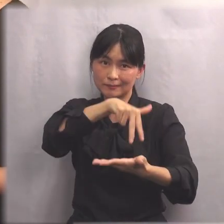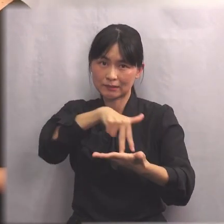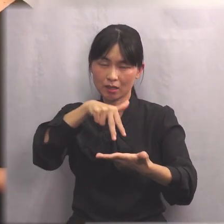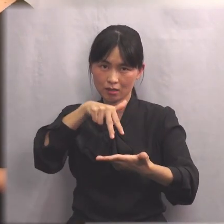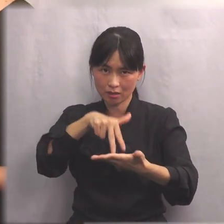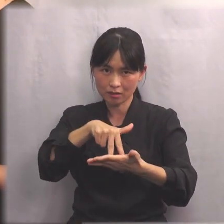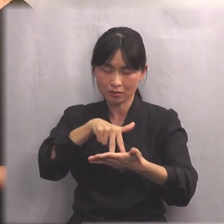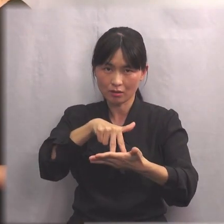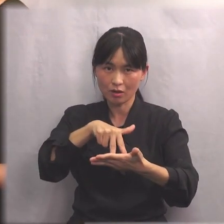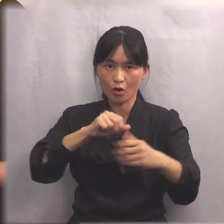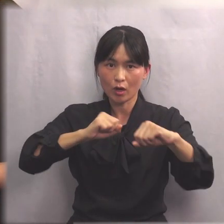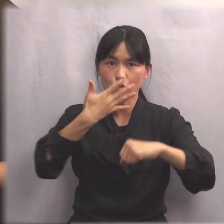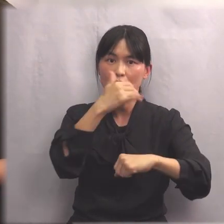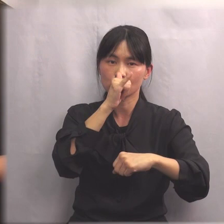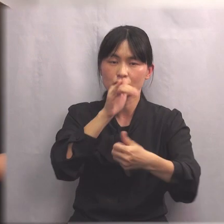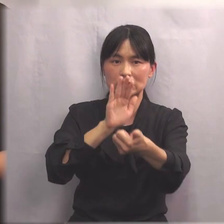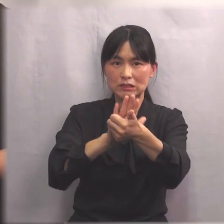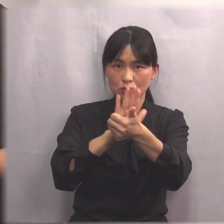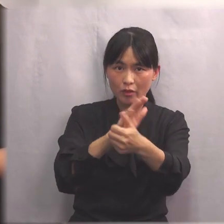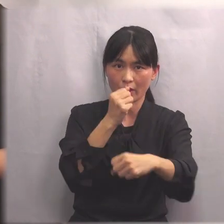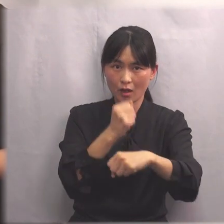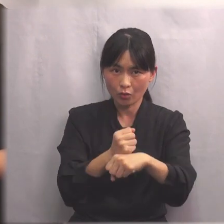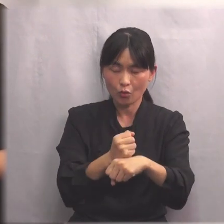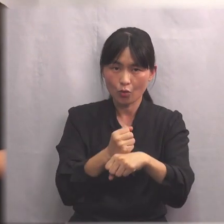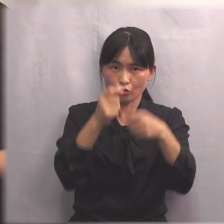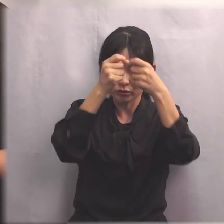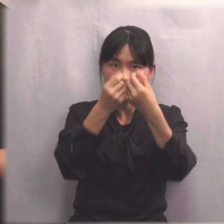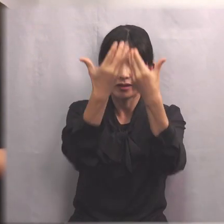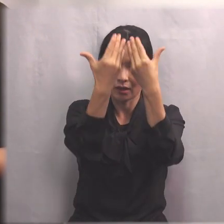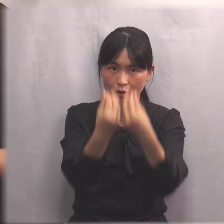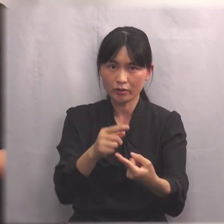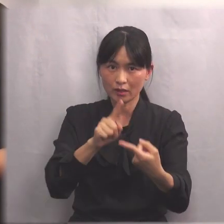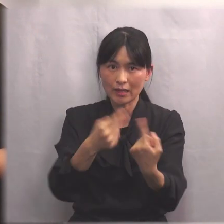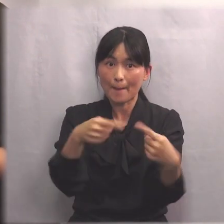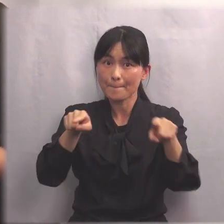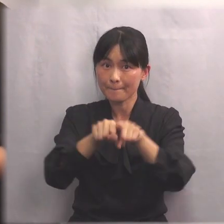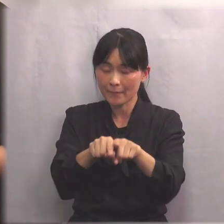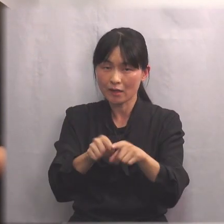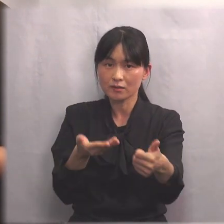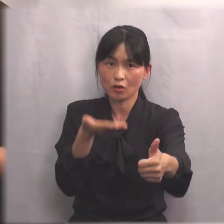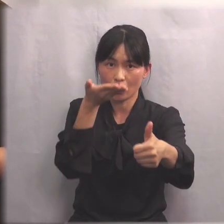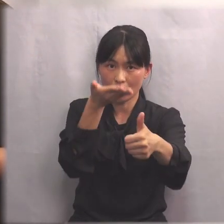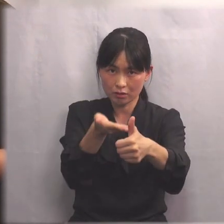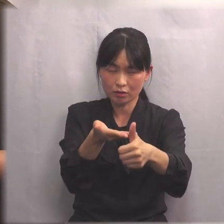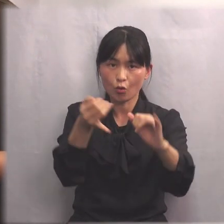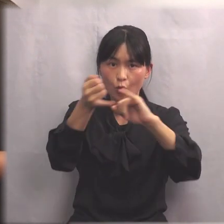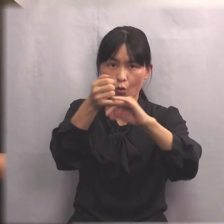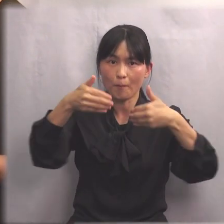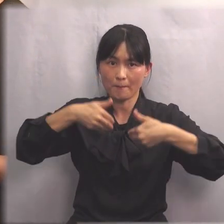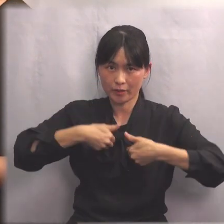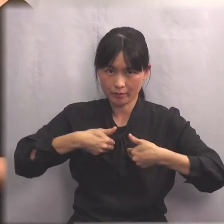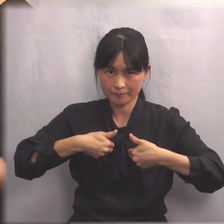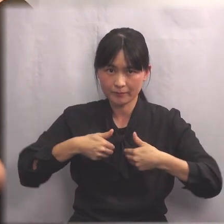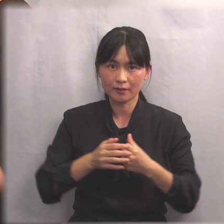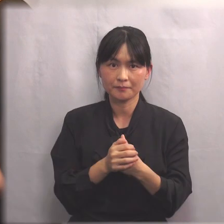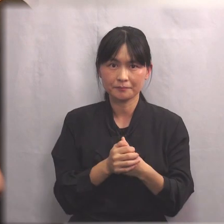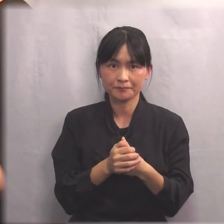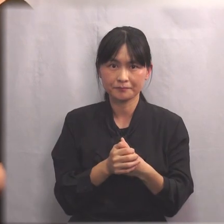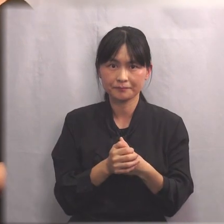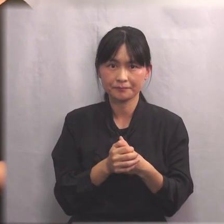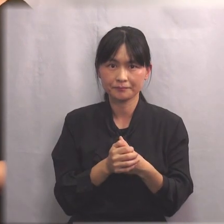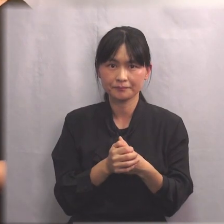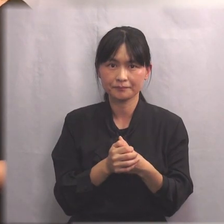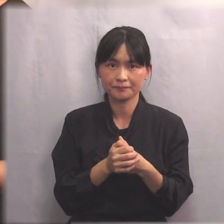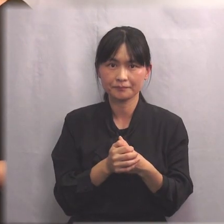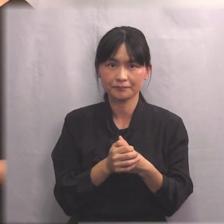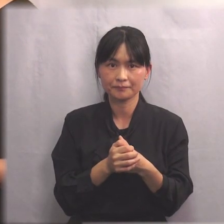지침을 만들고 구체적인 사례와 활동 매뉴얼 등을 함께 제공하는 것 또한 반드시 포함되어야 한다고 말씀드립니다.